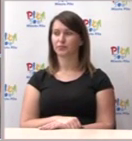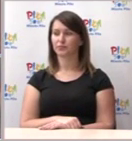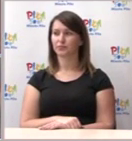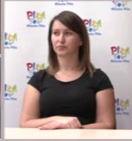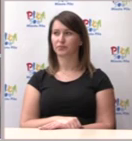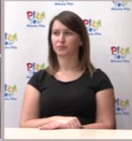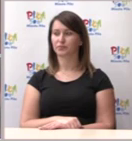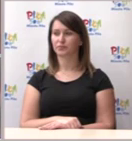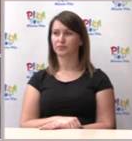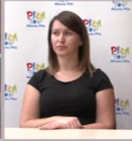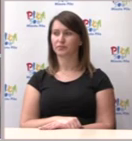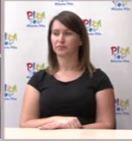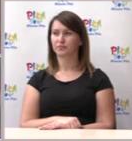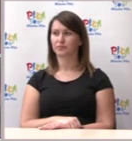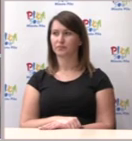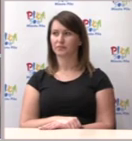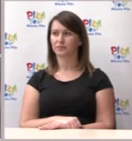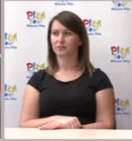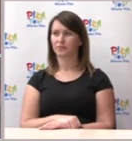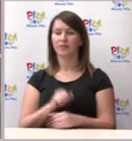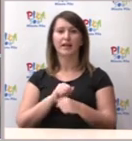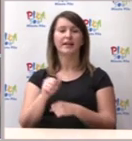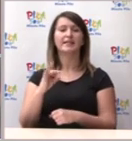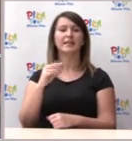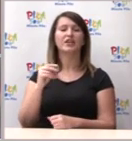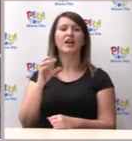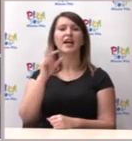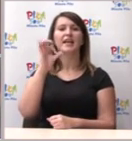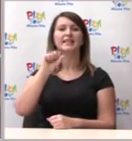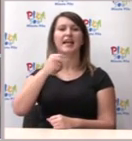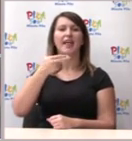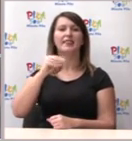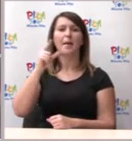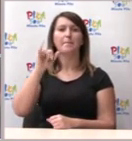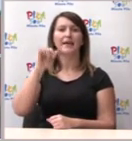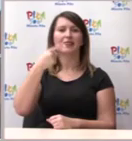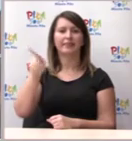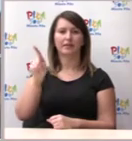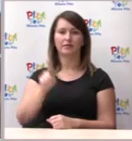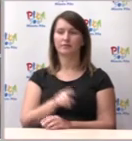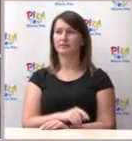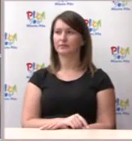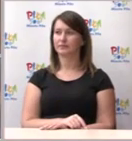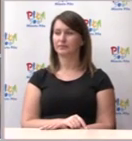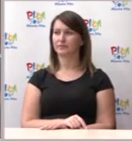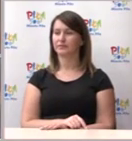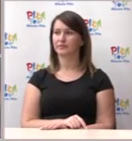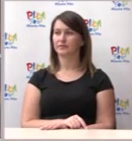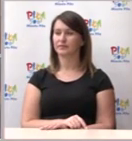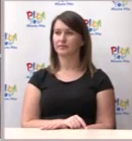reprezentująca Państwową Inspekcję Sanitarną pani Danuta Kmiecia, którą witam bardzo serdecznie. Pani dyrektor, dzień dobry.